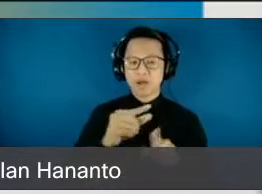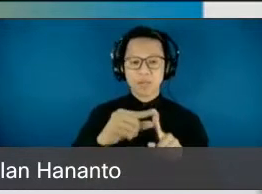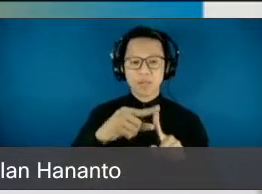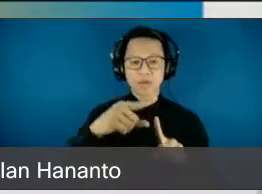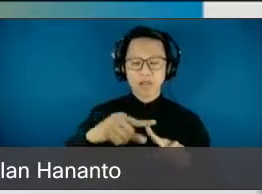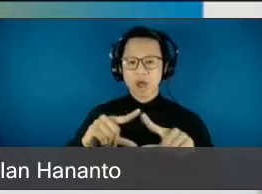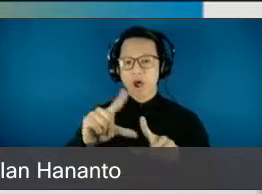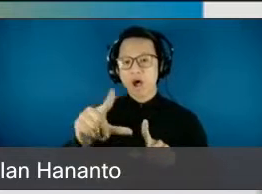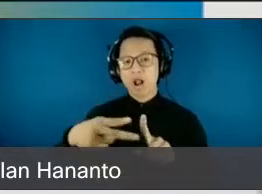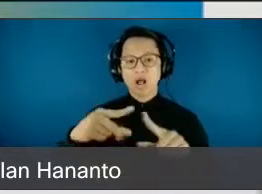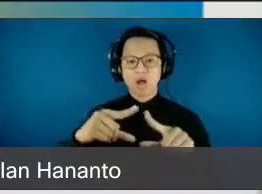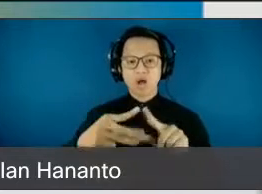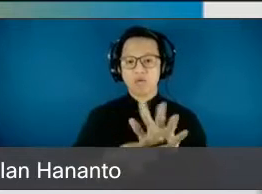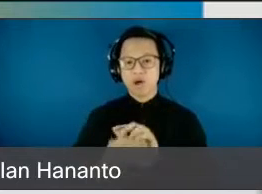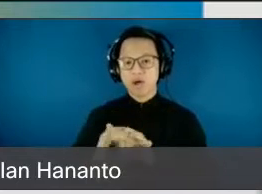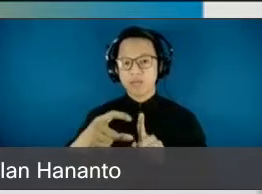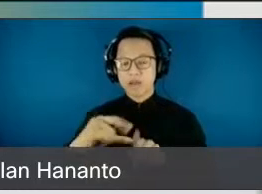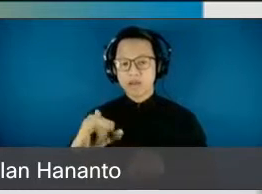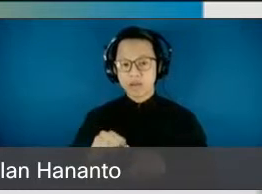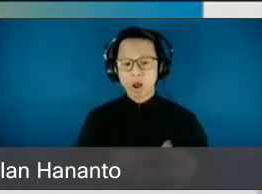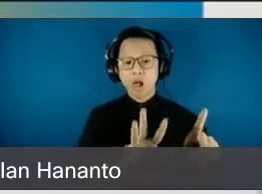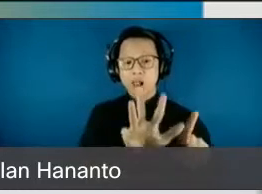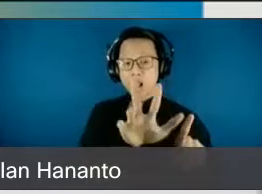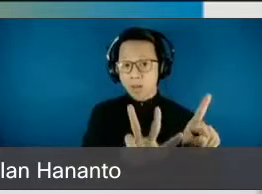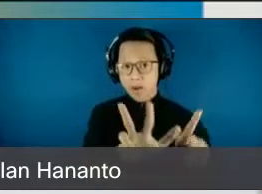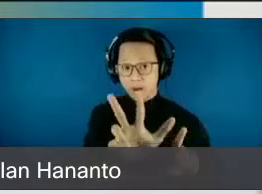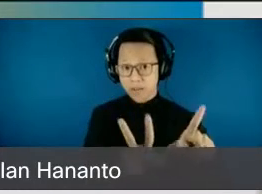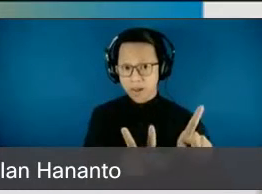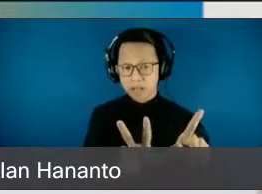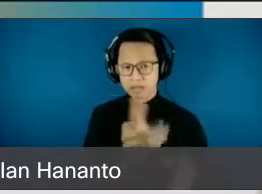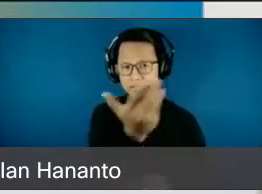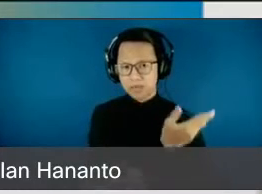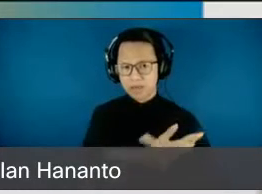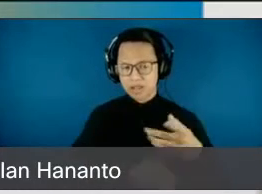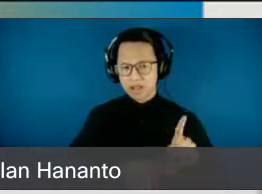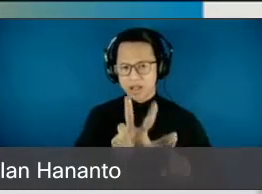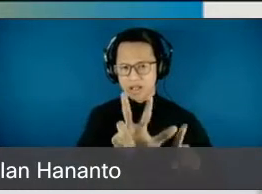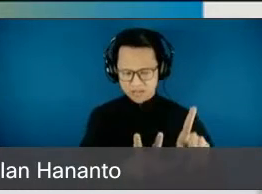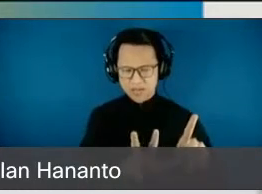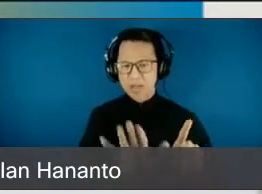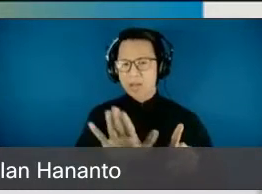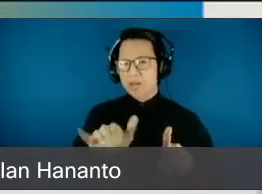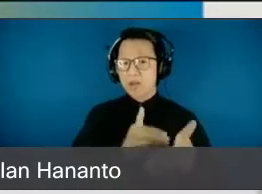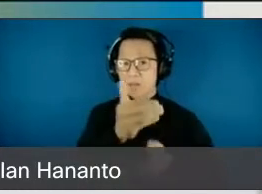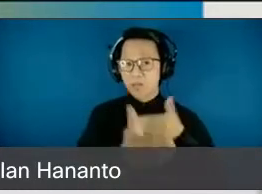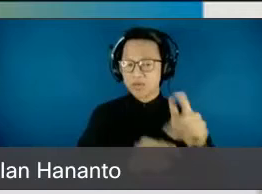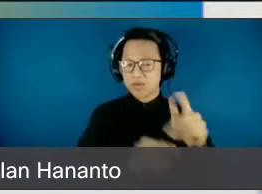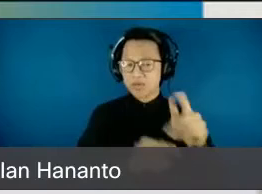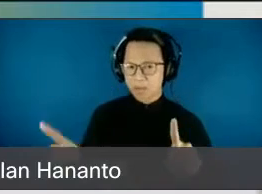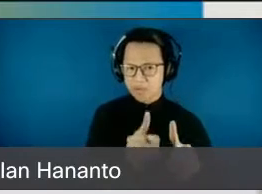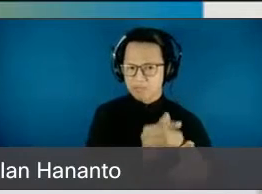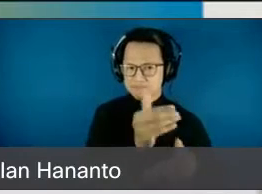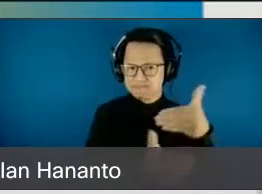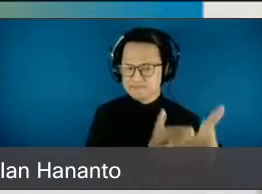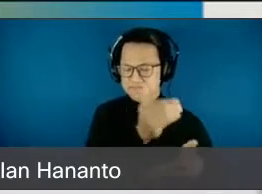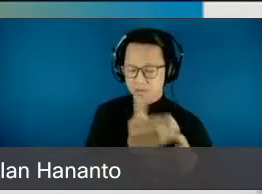Alfamidi. Kemudian ada 18 penyandang disabilitas yang sedang dalam proses pendampingan dari Dinas